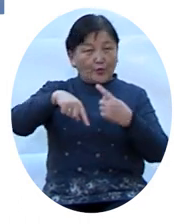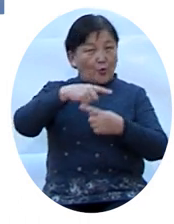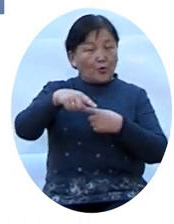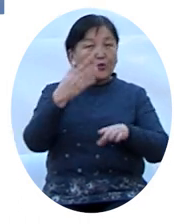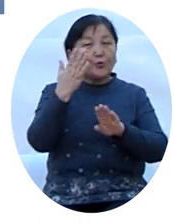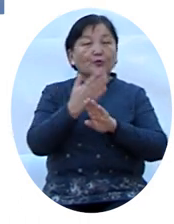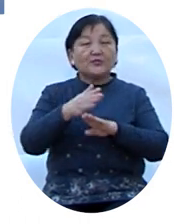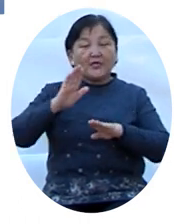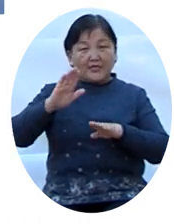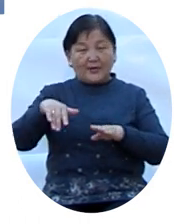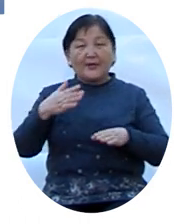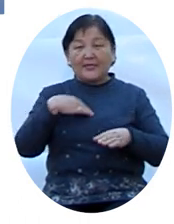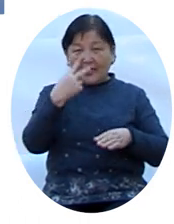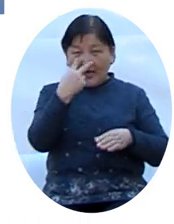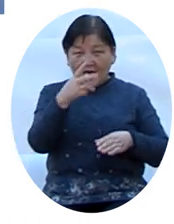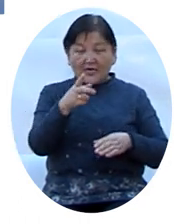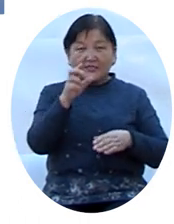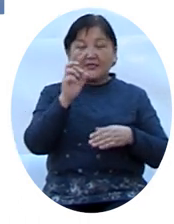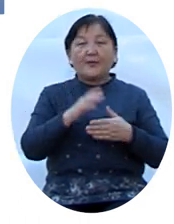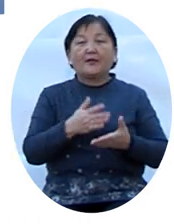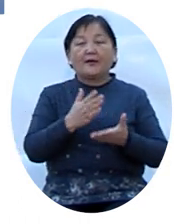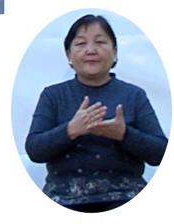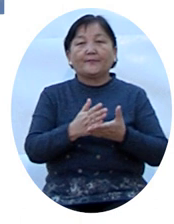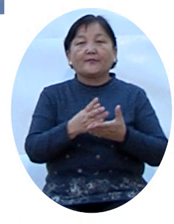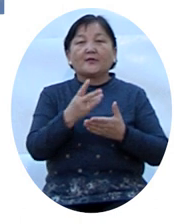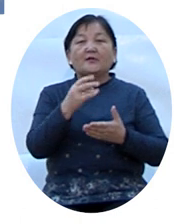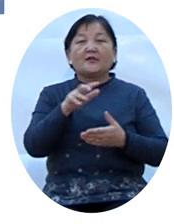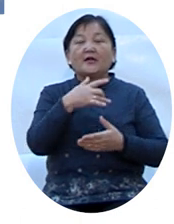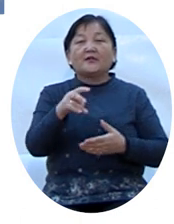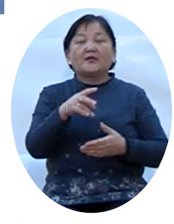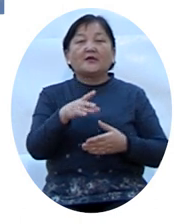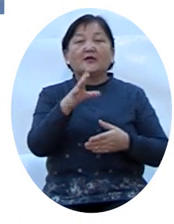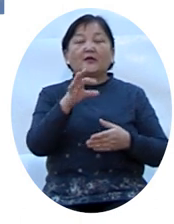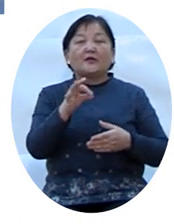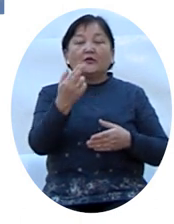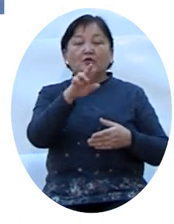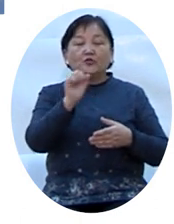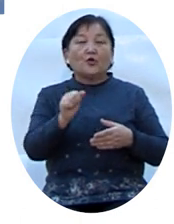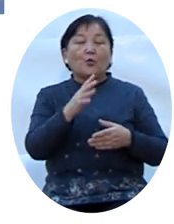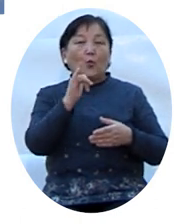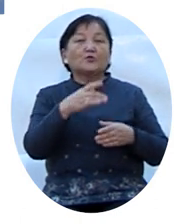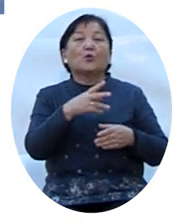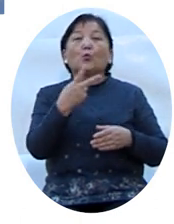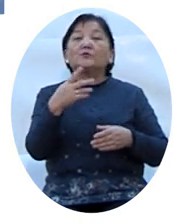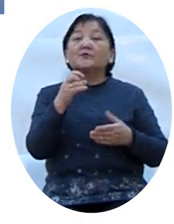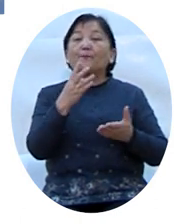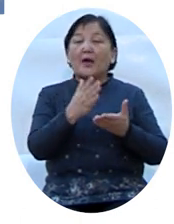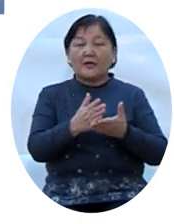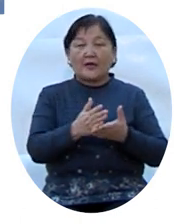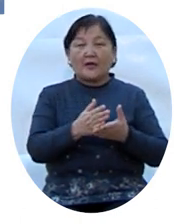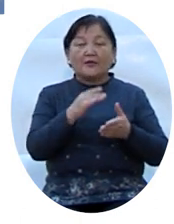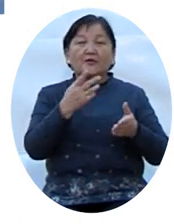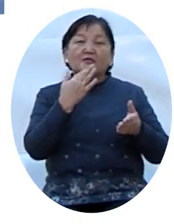нь бид нар мэдсэн. За тэгээд урвлаас лимбигний хүчлийн натрийн давс үүсэж нүүрс хүчлийн хий ус үүсж байна. За индикаторын цаасны